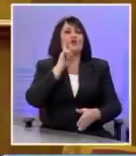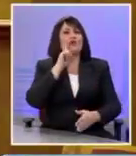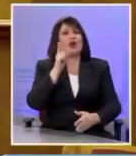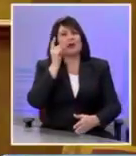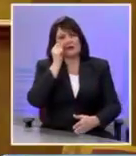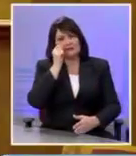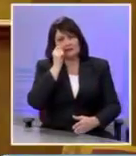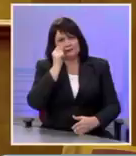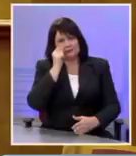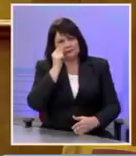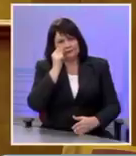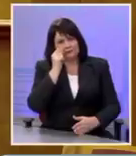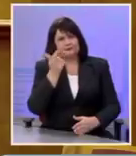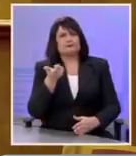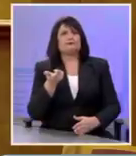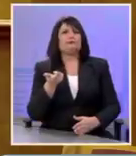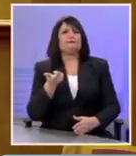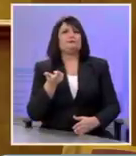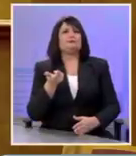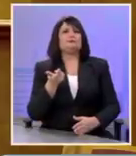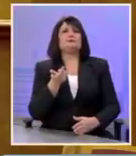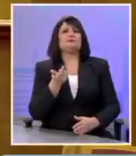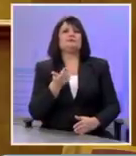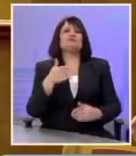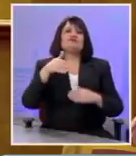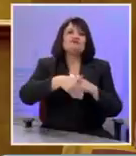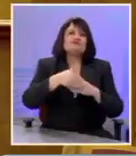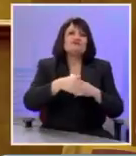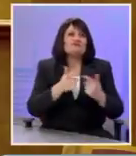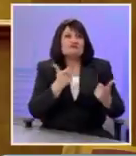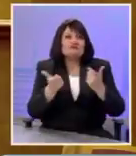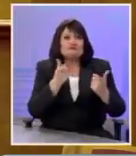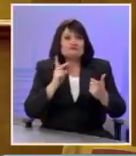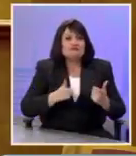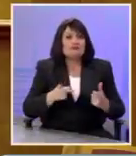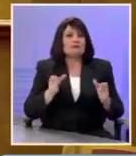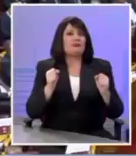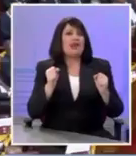άνδρες που ξενυχτούν και διακινδυνεύουν για την ασφάλειά μας.